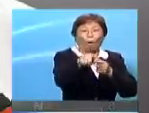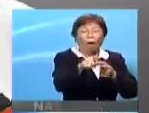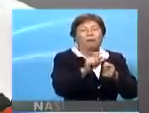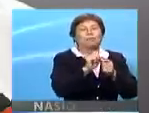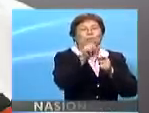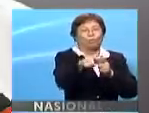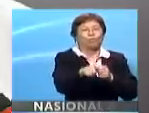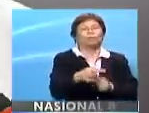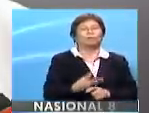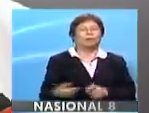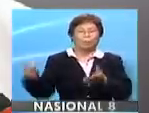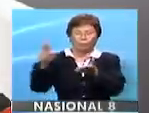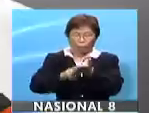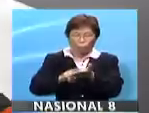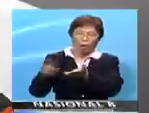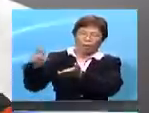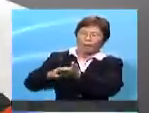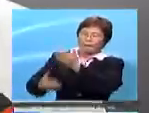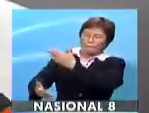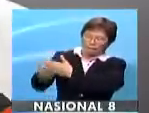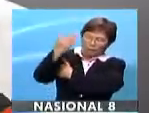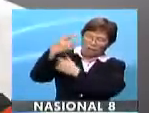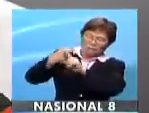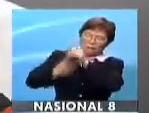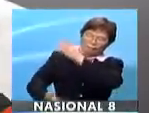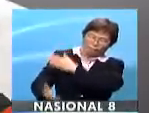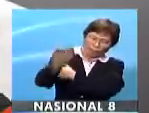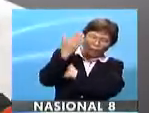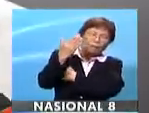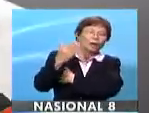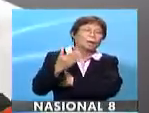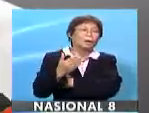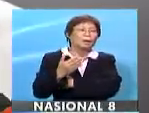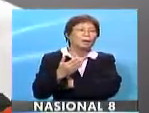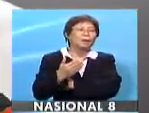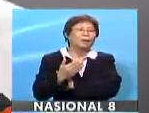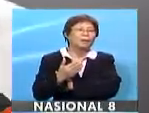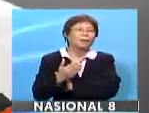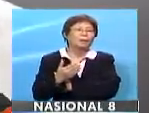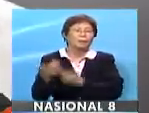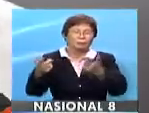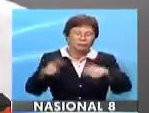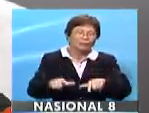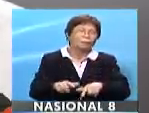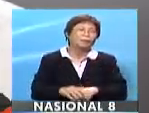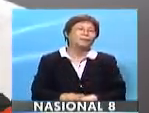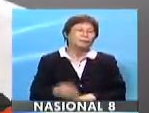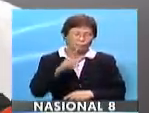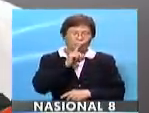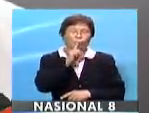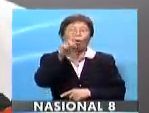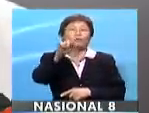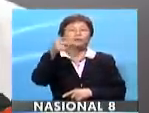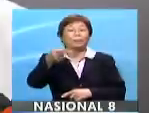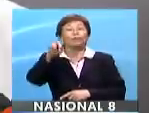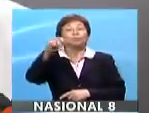daripada pos-pos peronda kita daripada pagi tadi lagi sebenarnya. Mereka bukannya baru ada kat sini bila kejadian ini berlaku. Memang pihak tabung